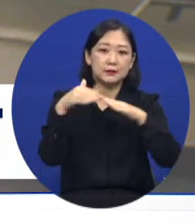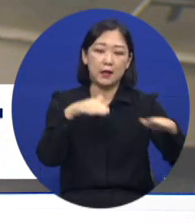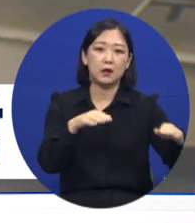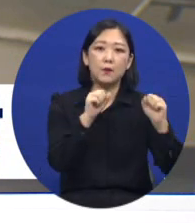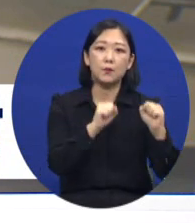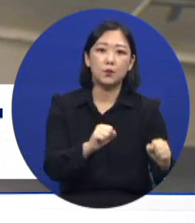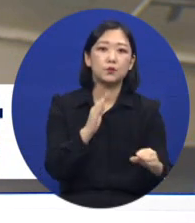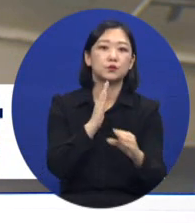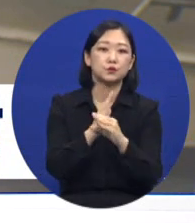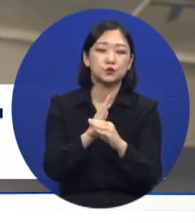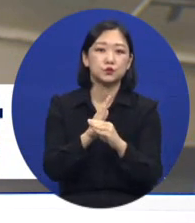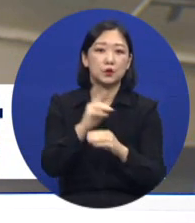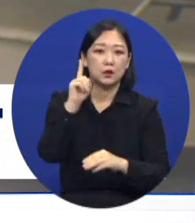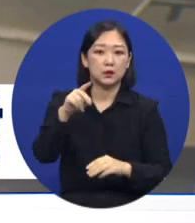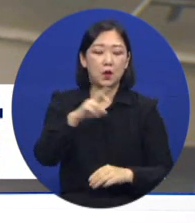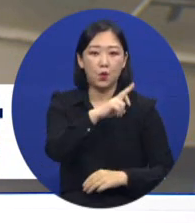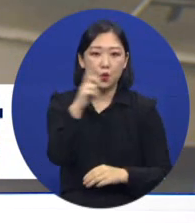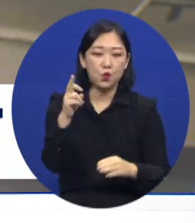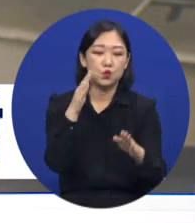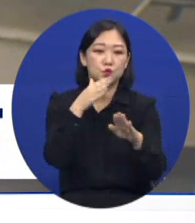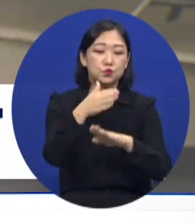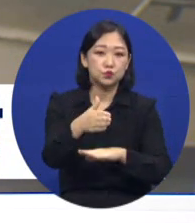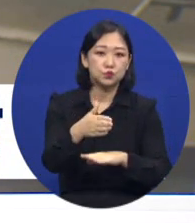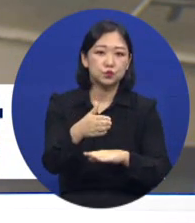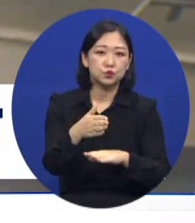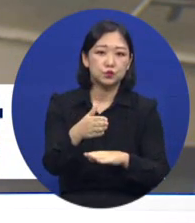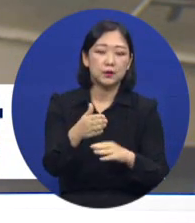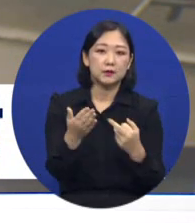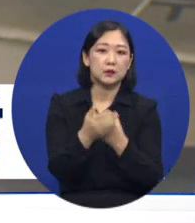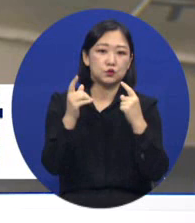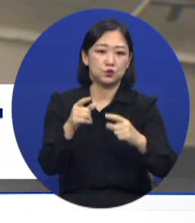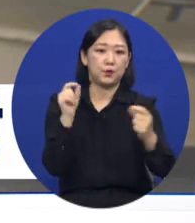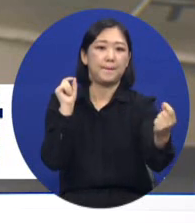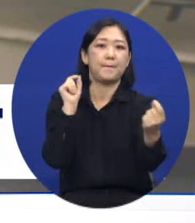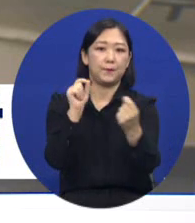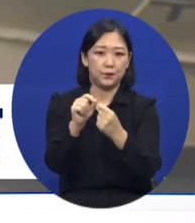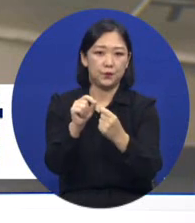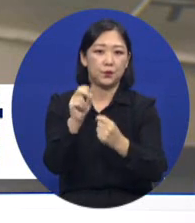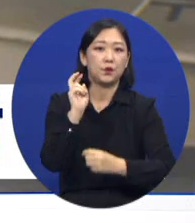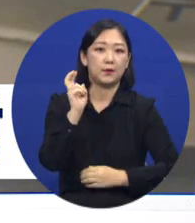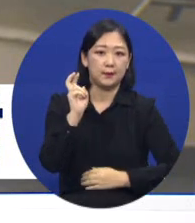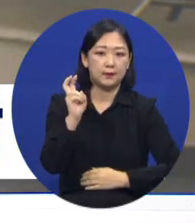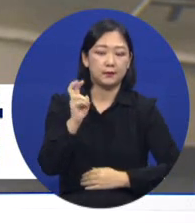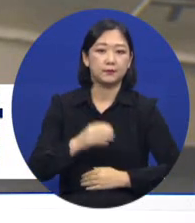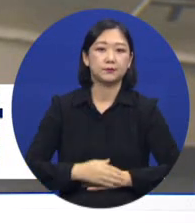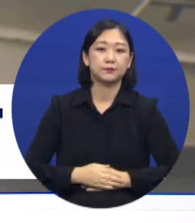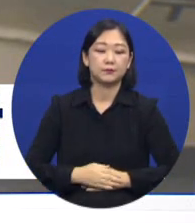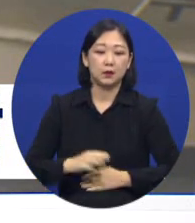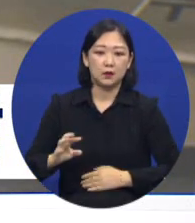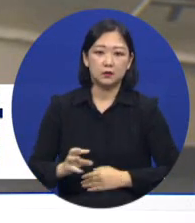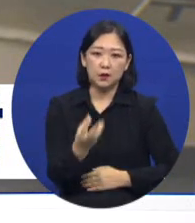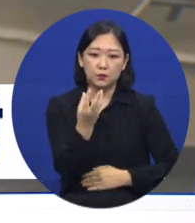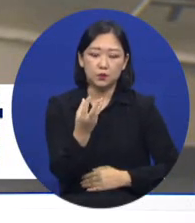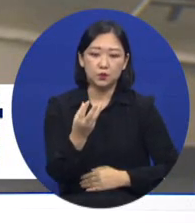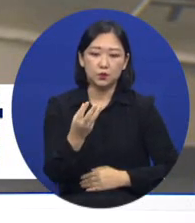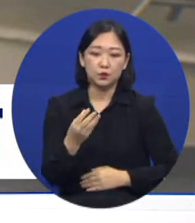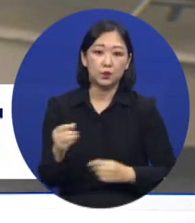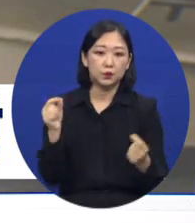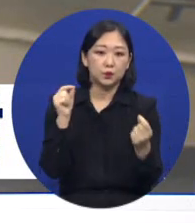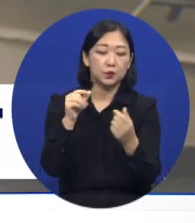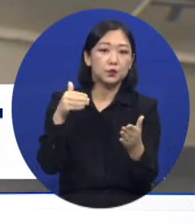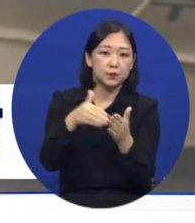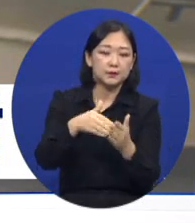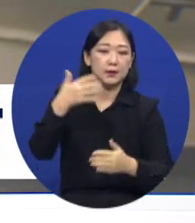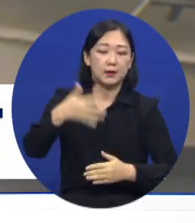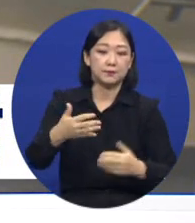머물러 있습니다. 내일 오후부터는 본격적으로 제주도를 향해 올라올 것으로 보이는데요. 태풍은 아직 오지 않았지만